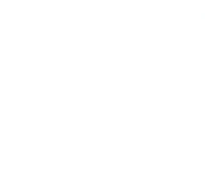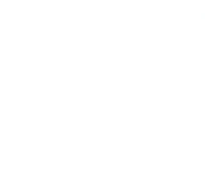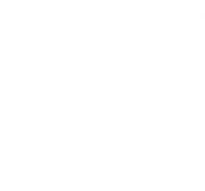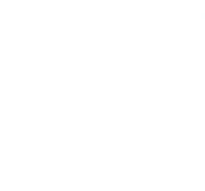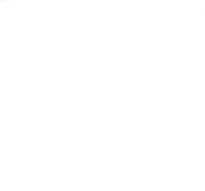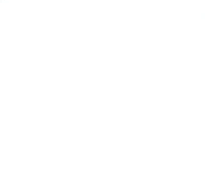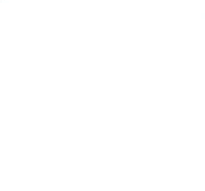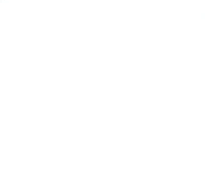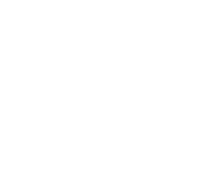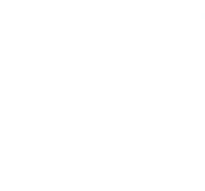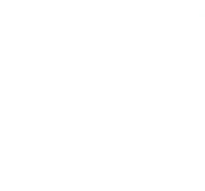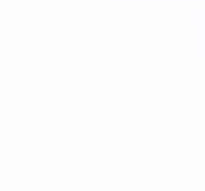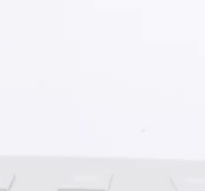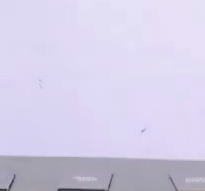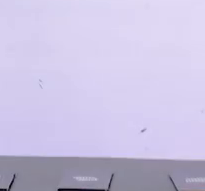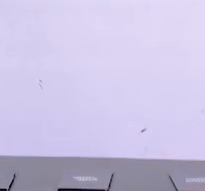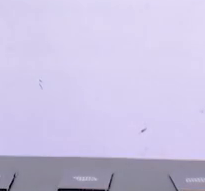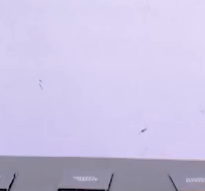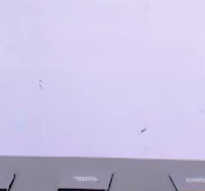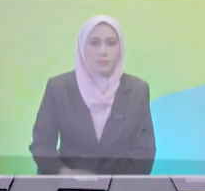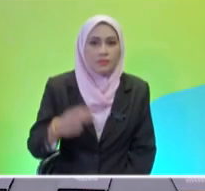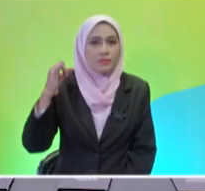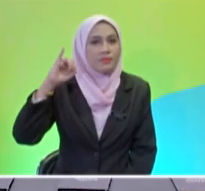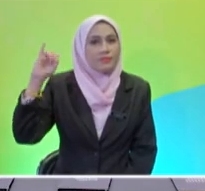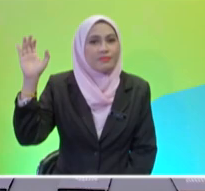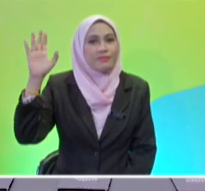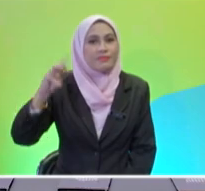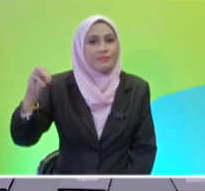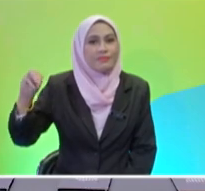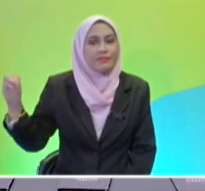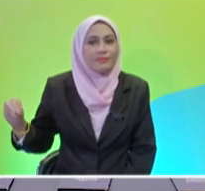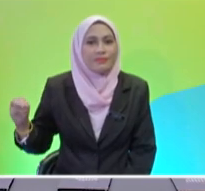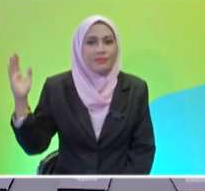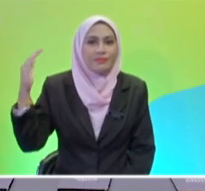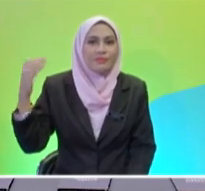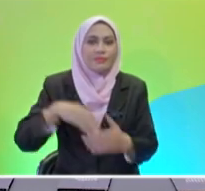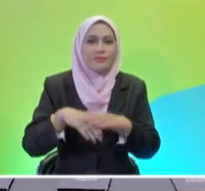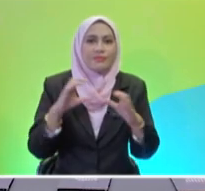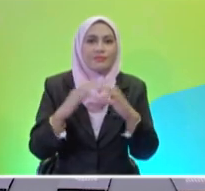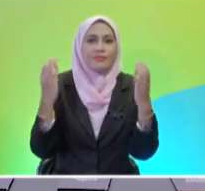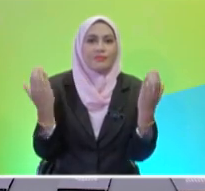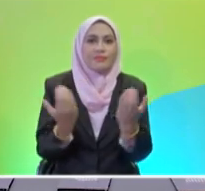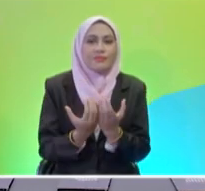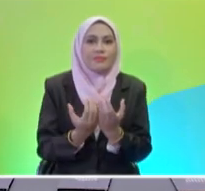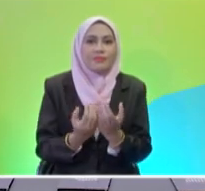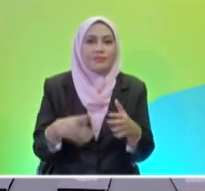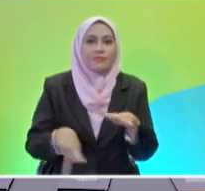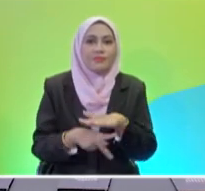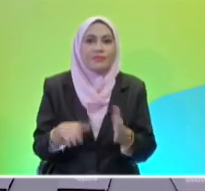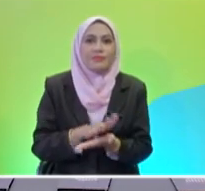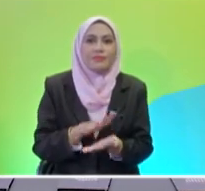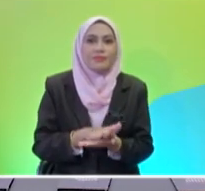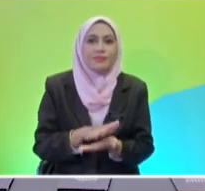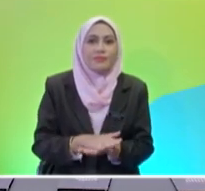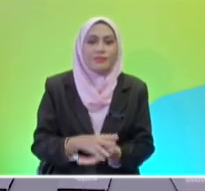TV KPM. Hai murid-murid, jom kita masuk kelas. Hari ini kita dalam slot prasekolah bagi mata pelajaran